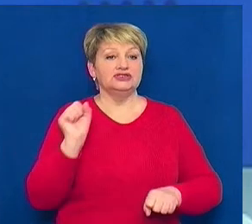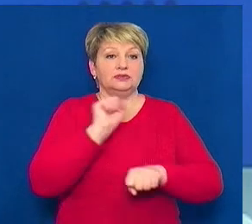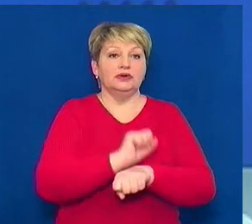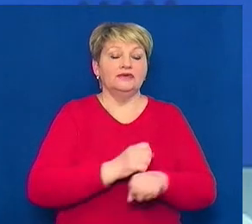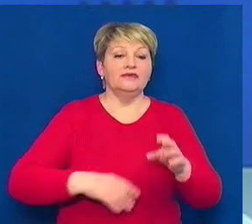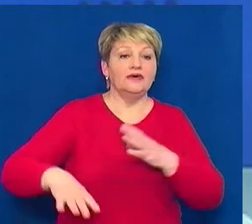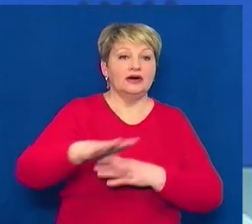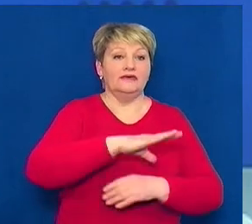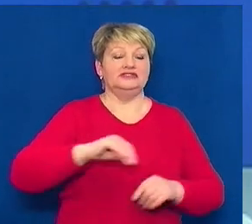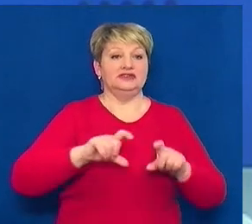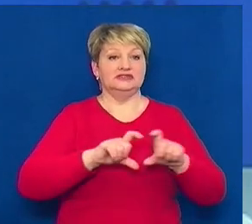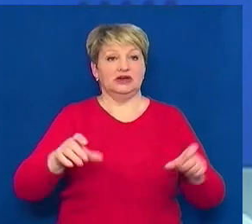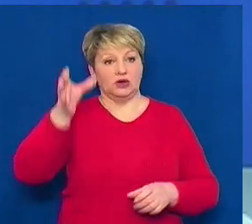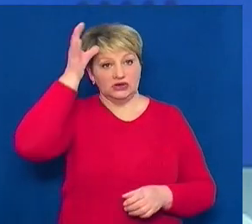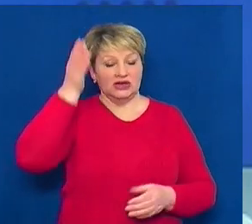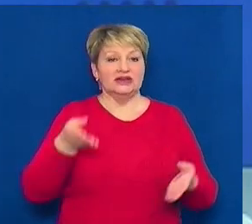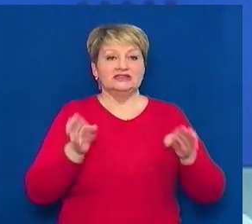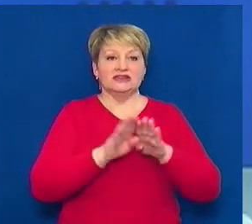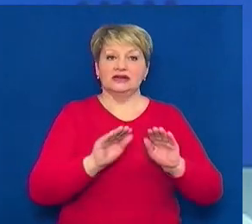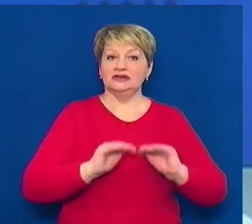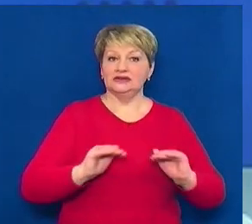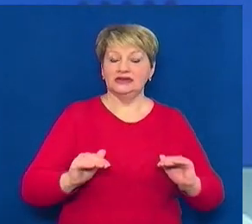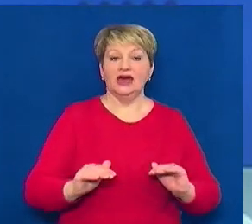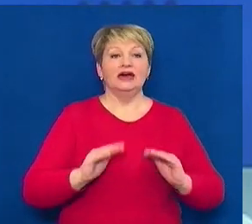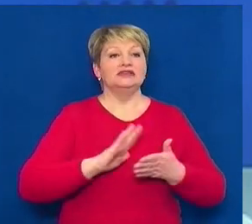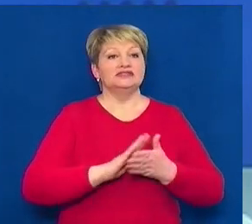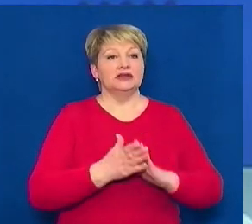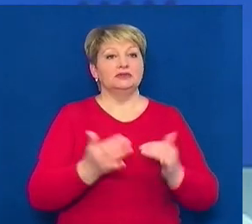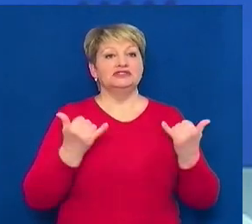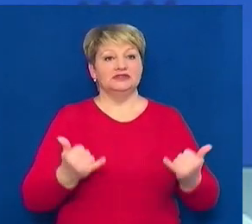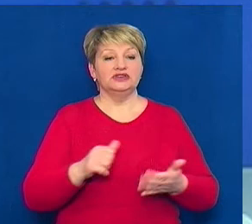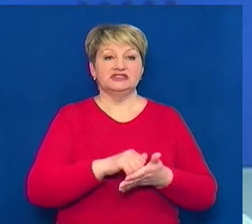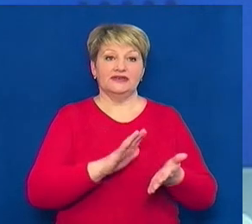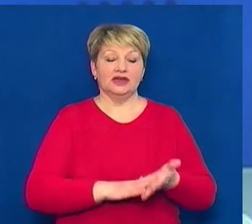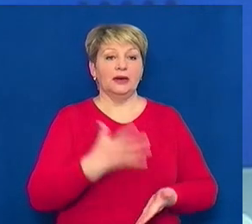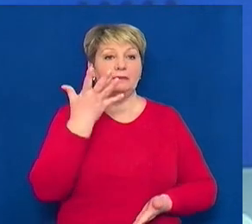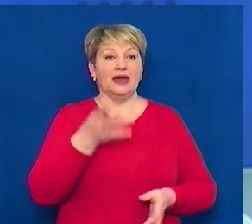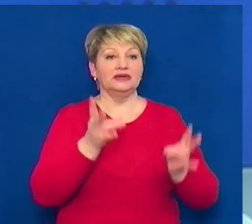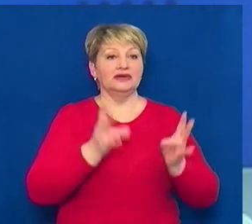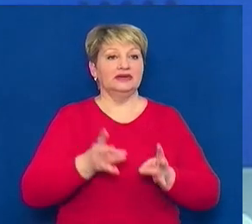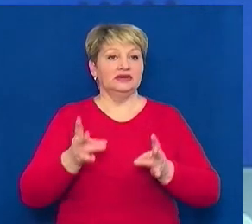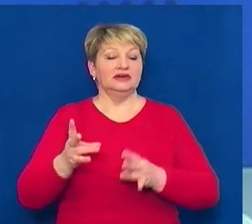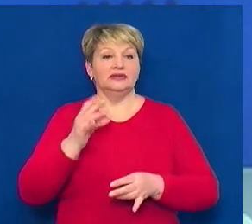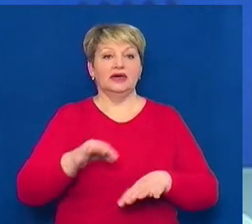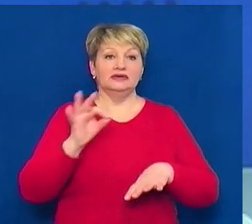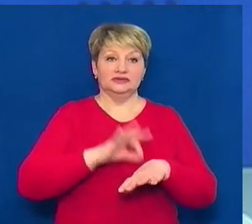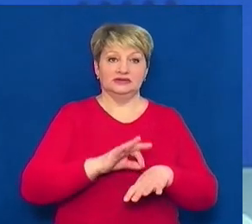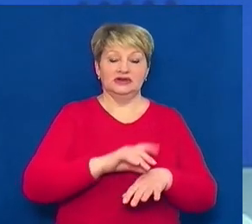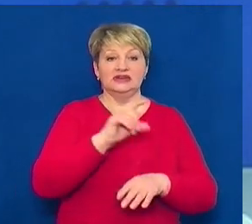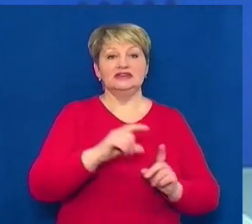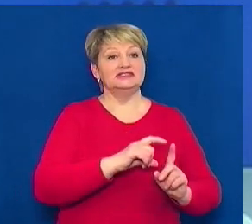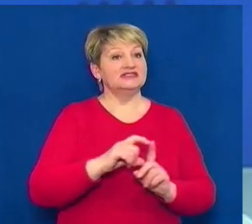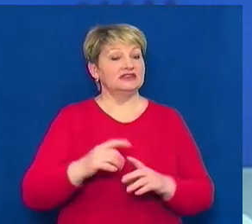закладах освіти, закрили дитсадки. Станом на сьогодні в Україні зафіксовано 5 випадків захворювання на коронавірус. Зі